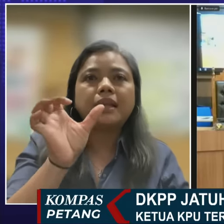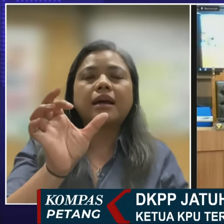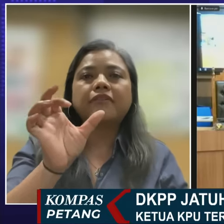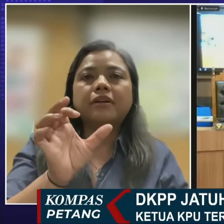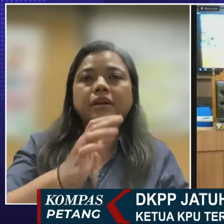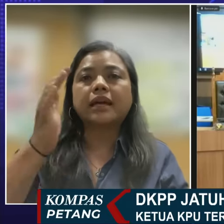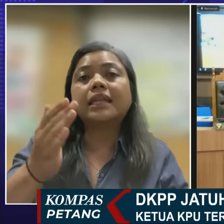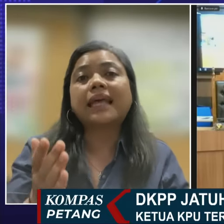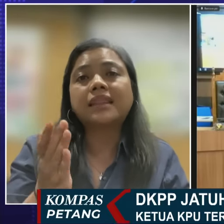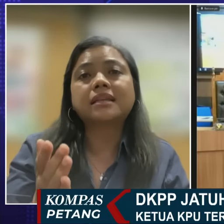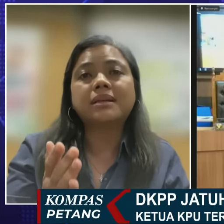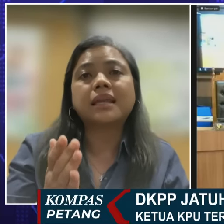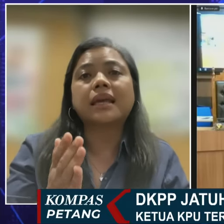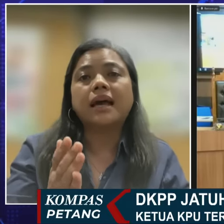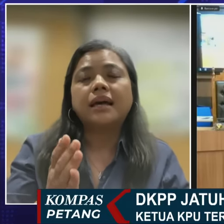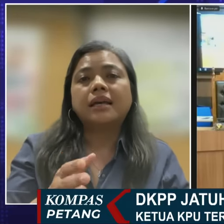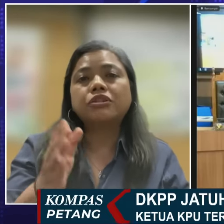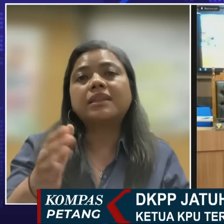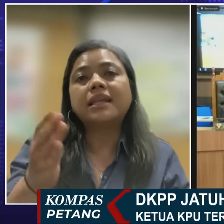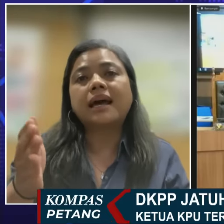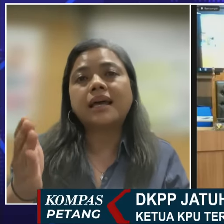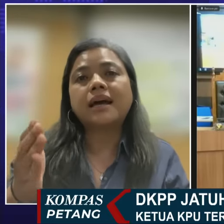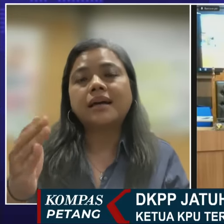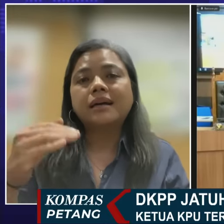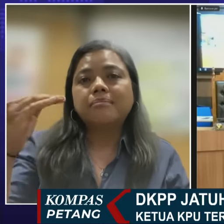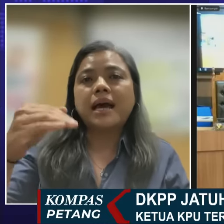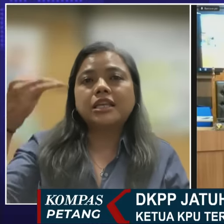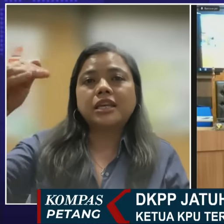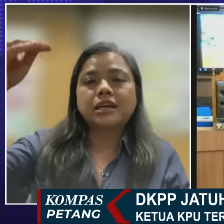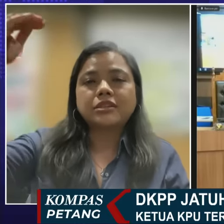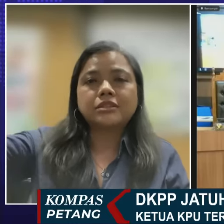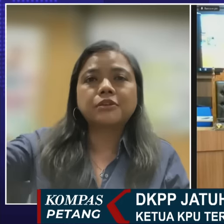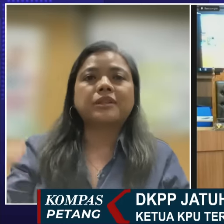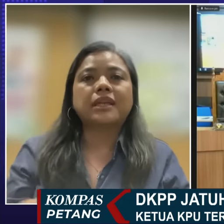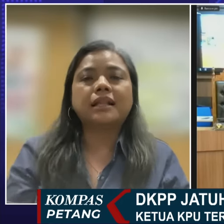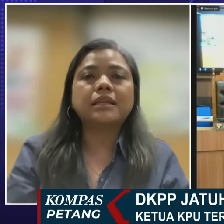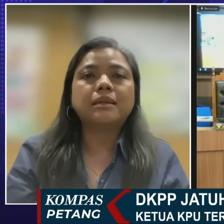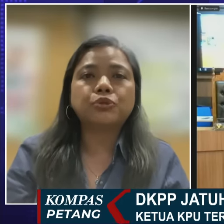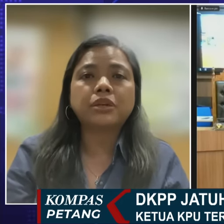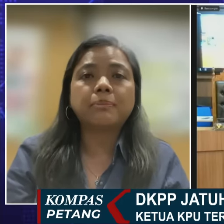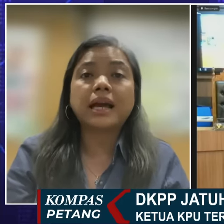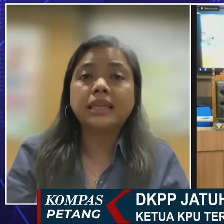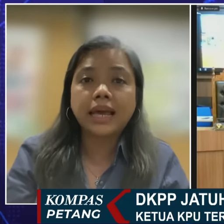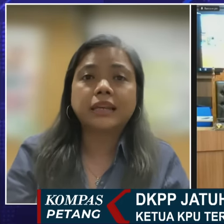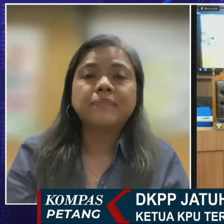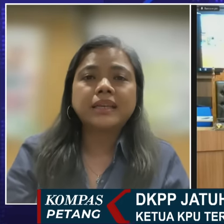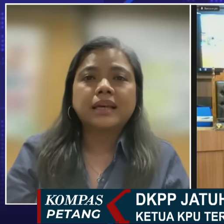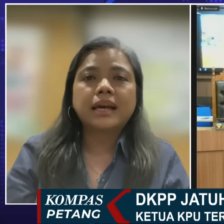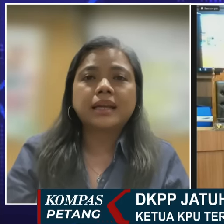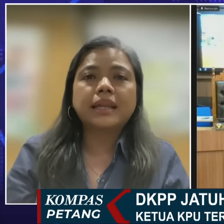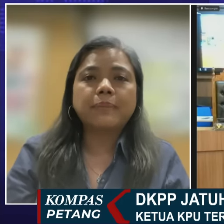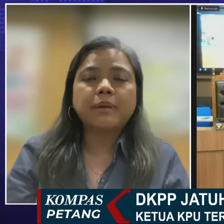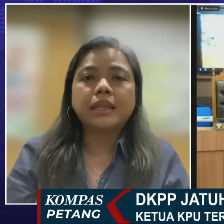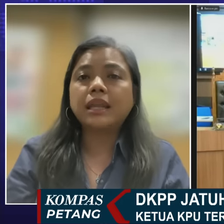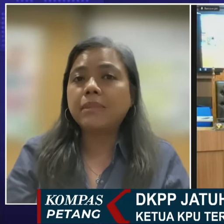enggak ada karena ini etik Sebenarnya ya itu sebenarnya tidak ada banding kasasi Seperti halnya di putusan pengadilan